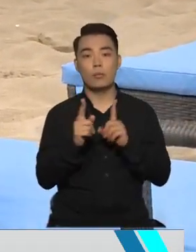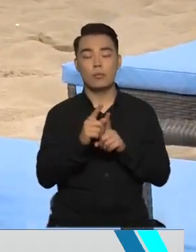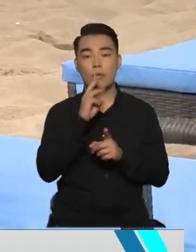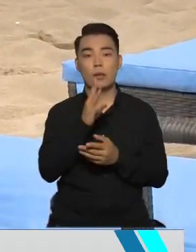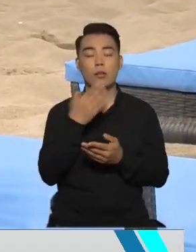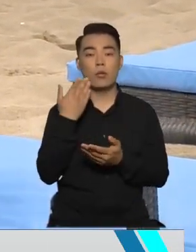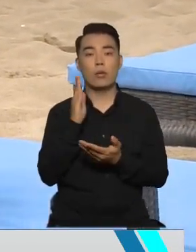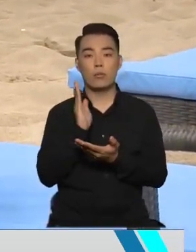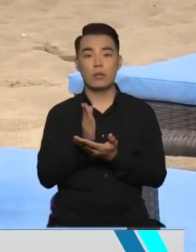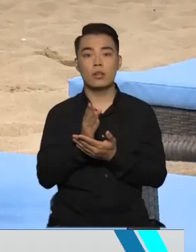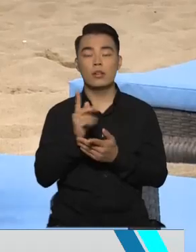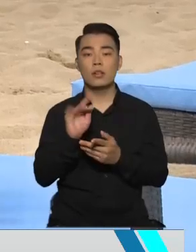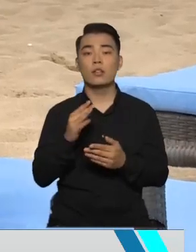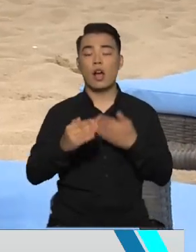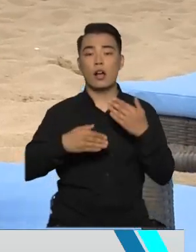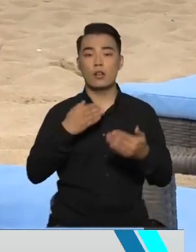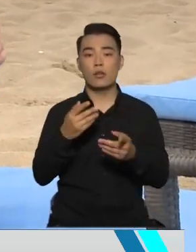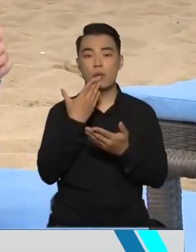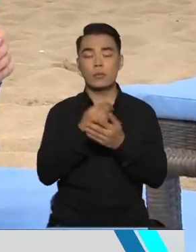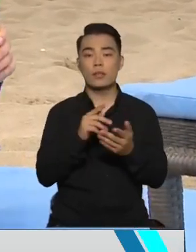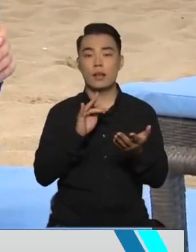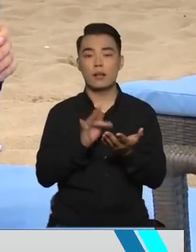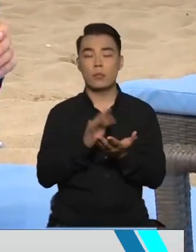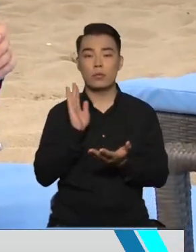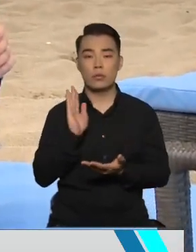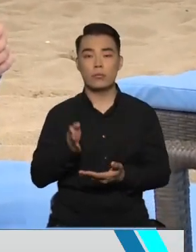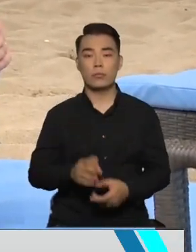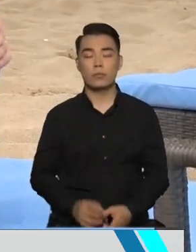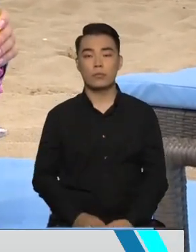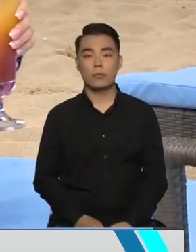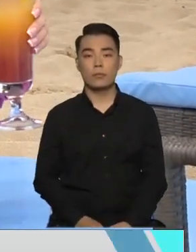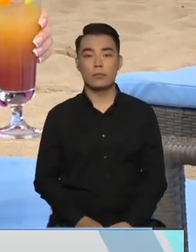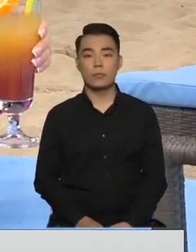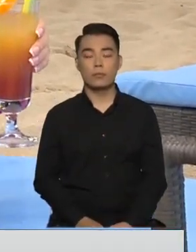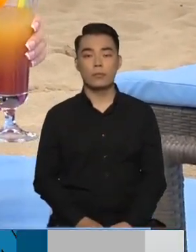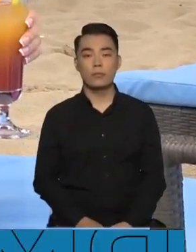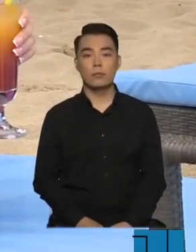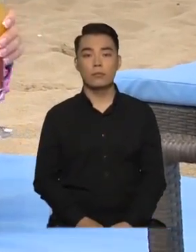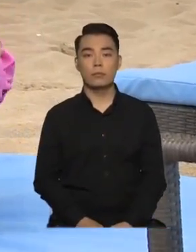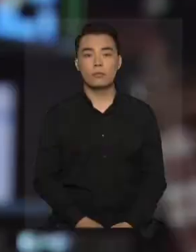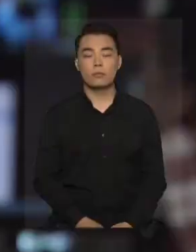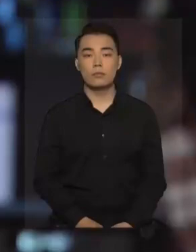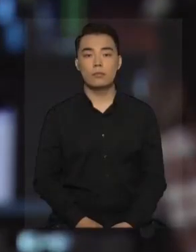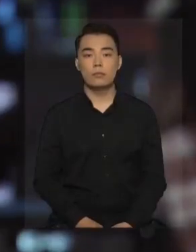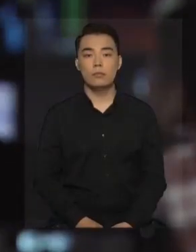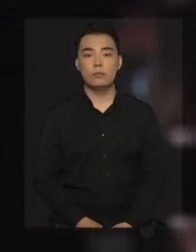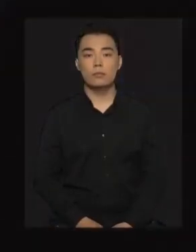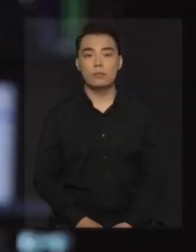ИГОВ. И дальше попивайте свой коктейль. Айша Усимбекова, Раинбек Бегужаев, Жебек Жола.